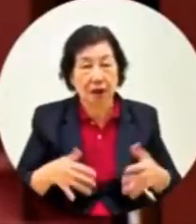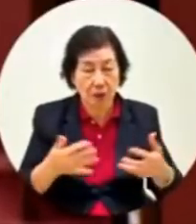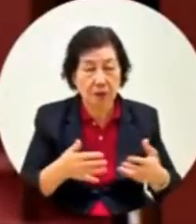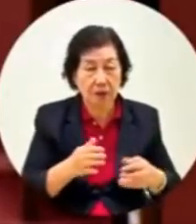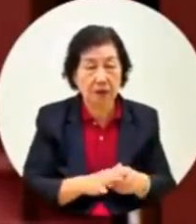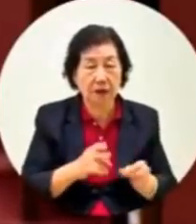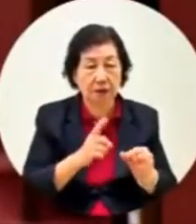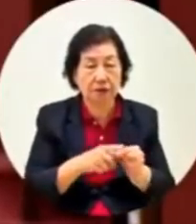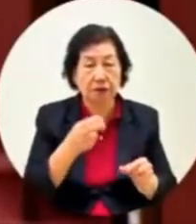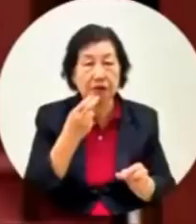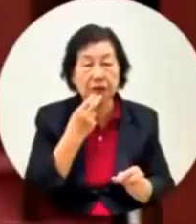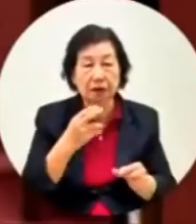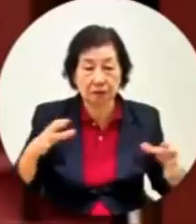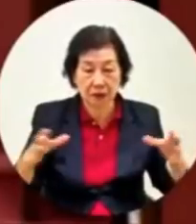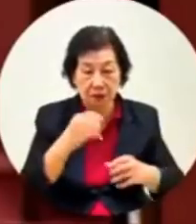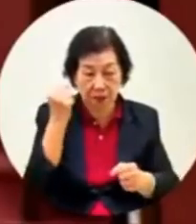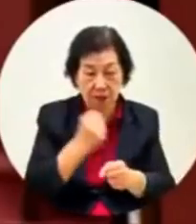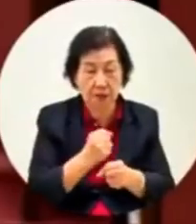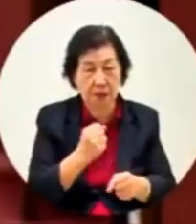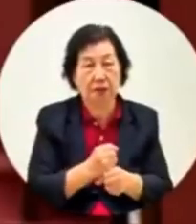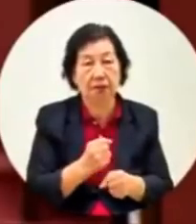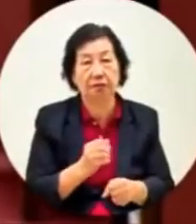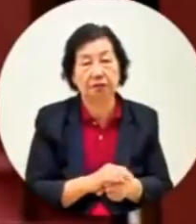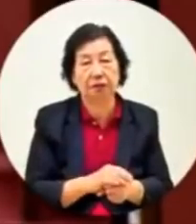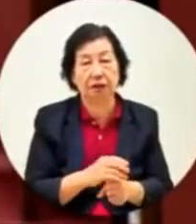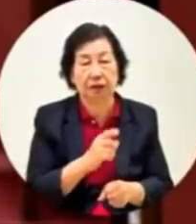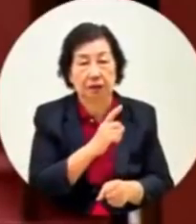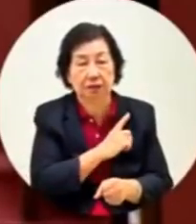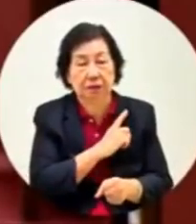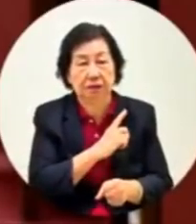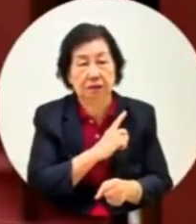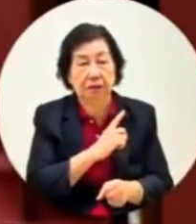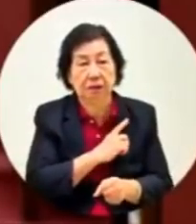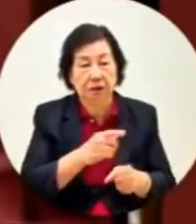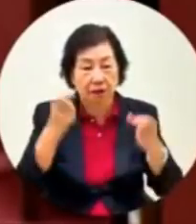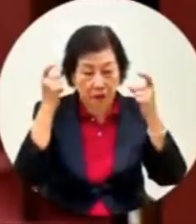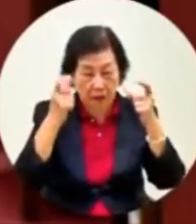中央合作，高雄市怎么有可能自己来展开做这些事